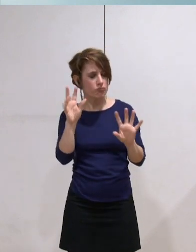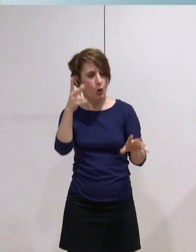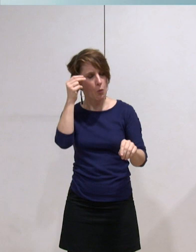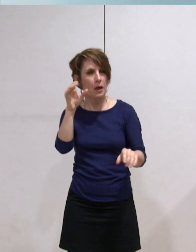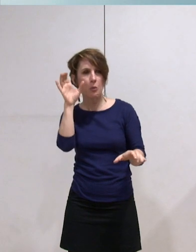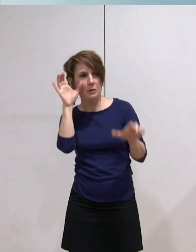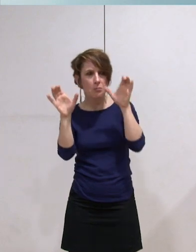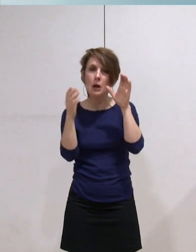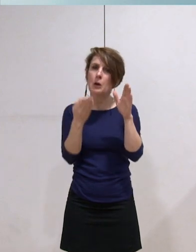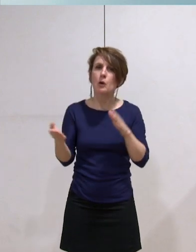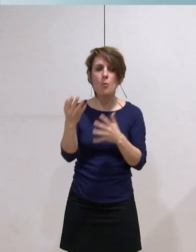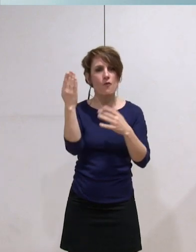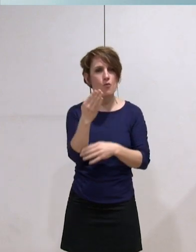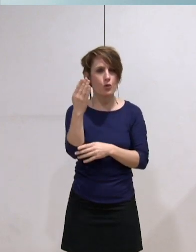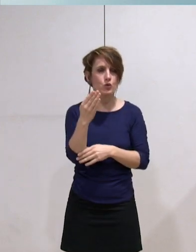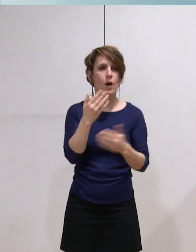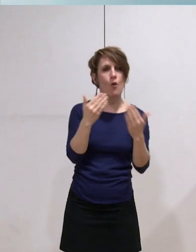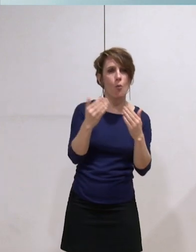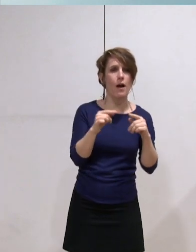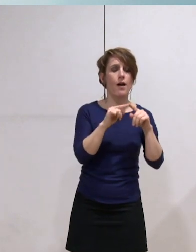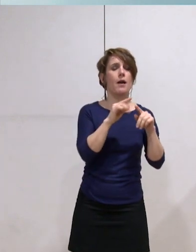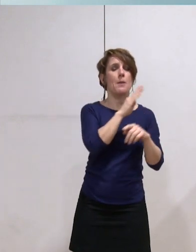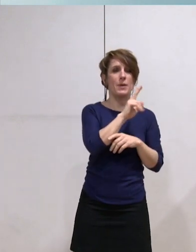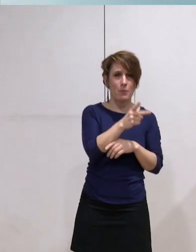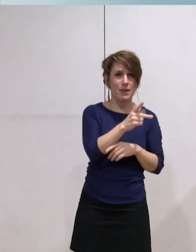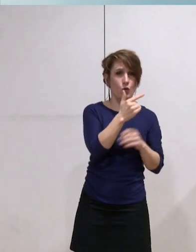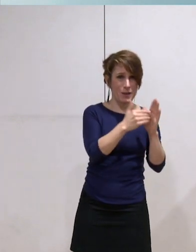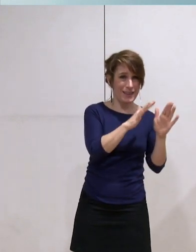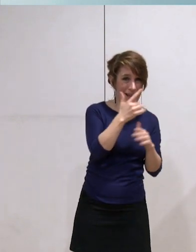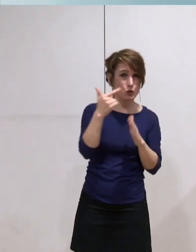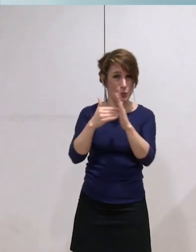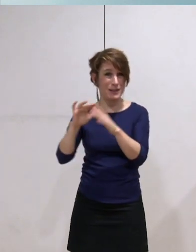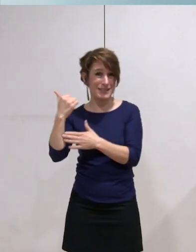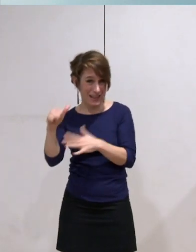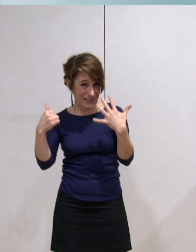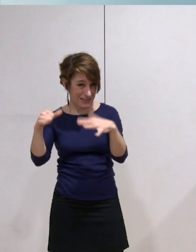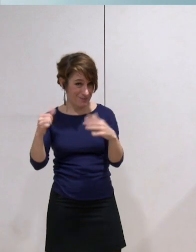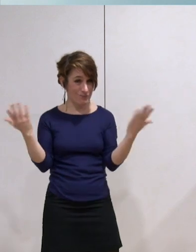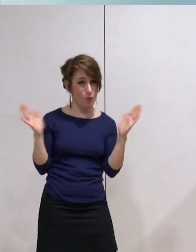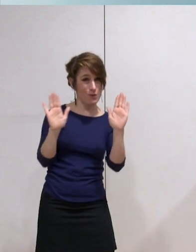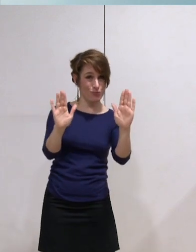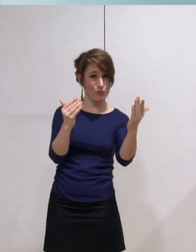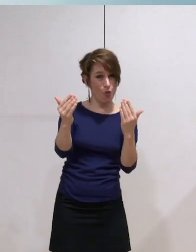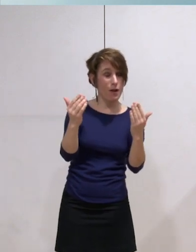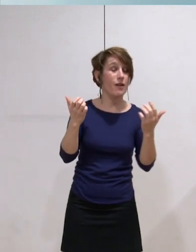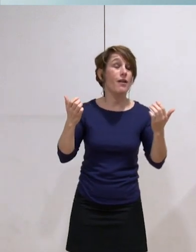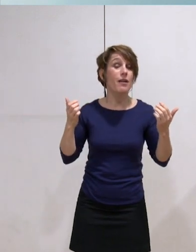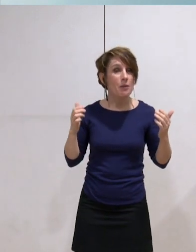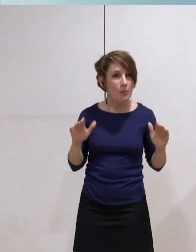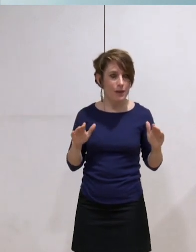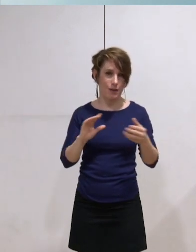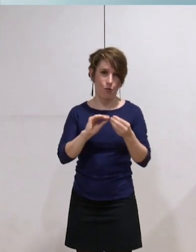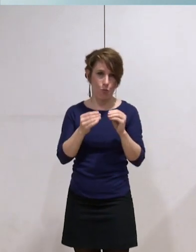de comp le BP 2015 au BP 2016 mais les nombreux changements de périmètre liés à la commission locale